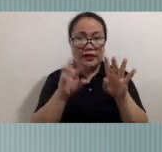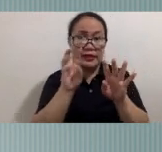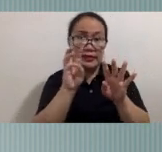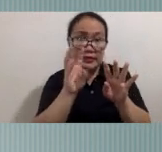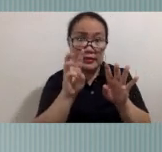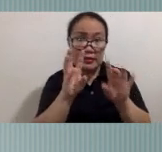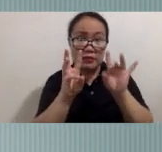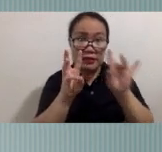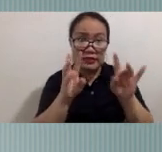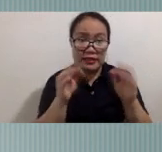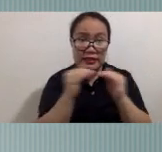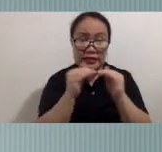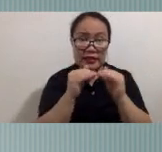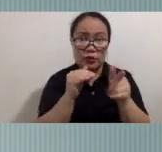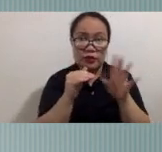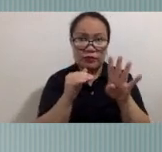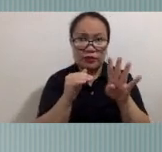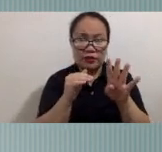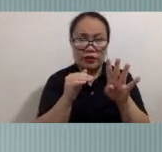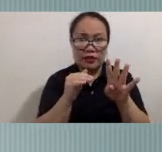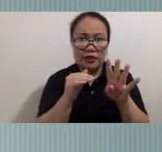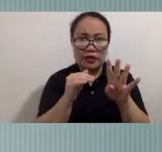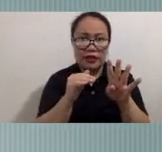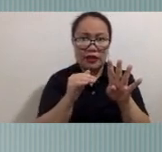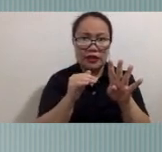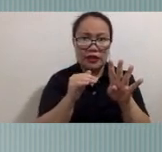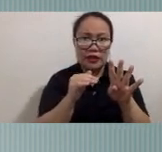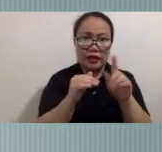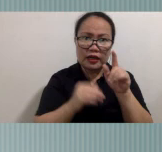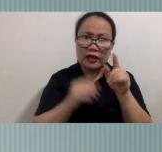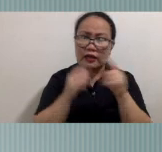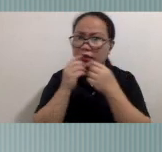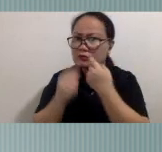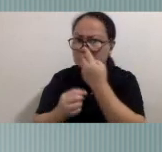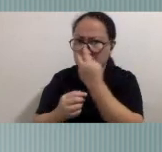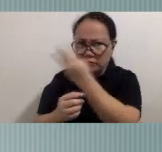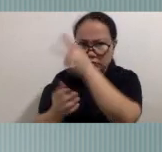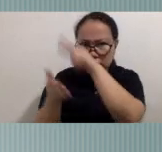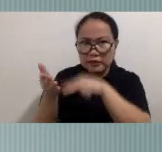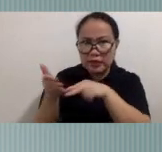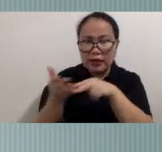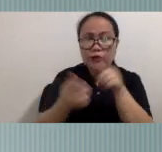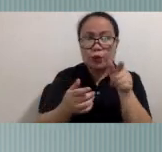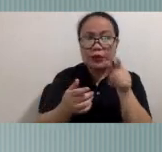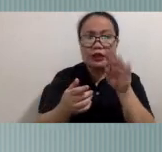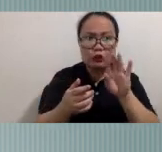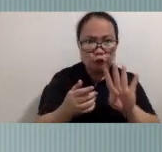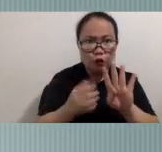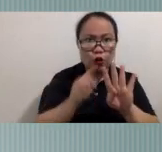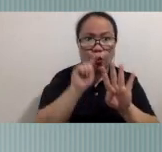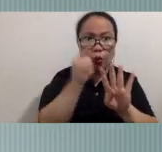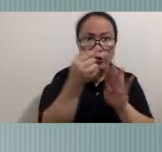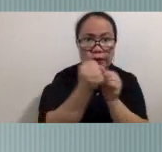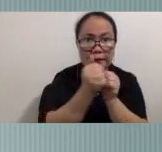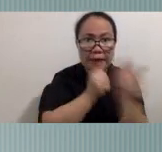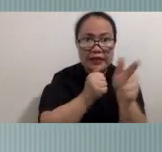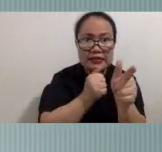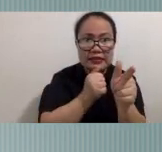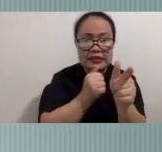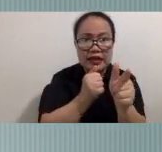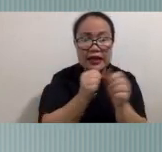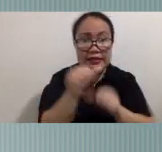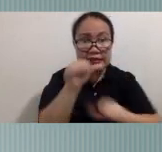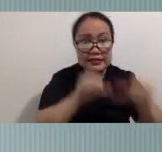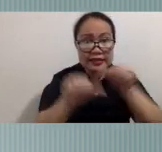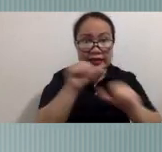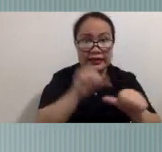ang ilalagay na lang natin ay 8 because 16 plus 8 is 24. Kagaya ng sinabi sa given, 24 lang